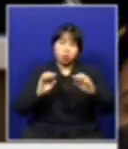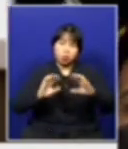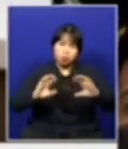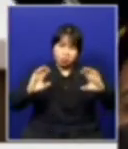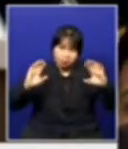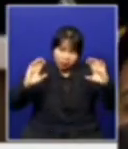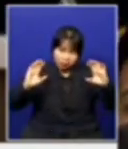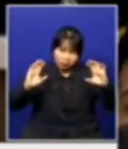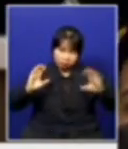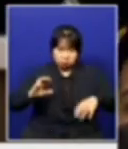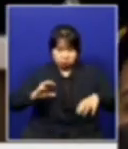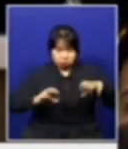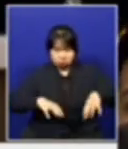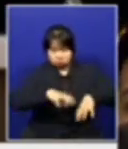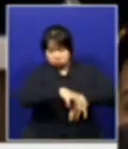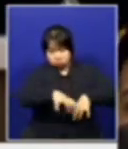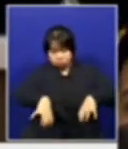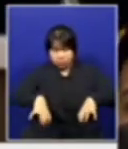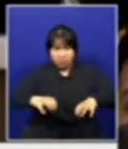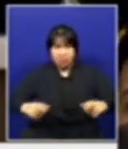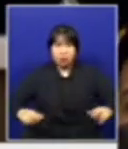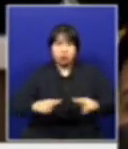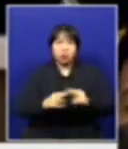และหน่วยงานของกระทรวงการคลังนะฮะ